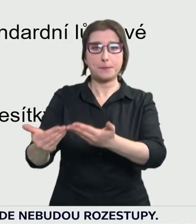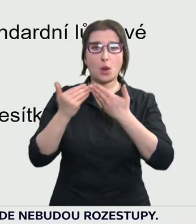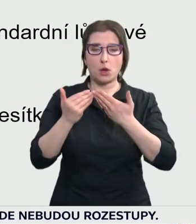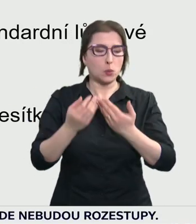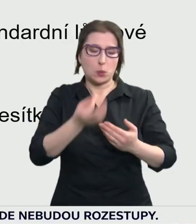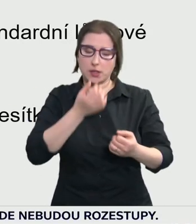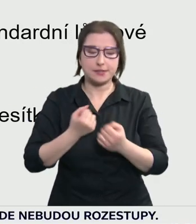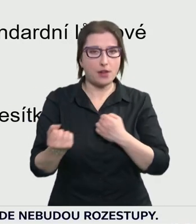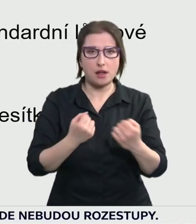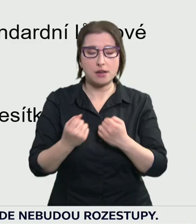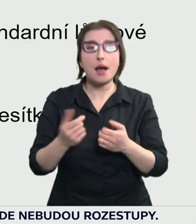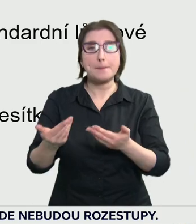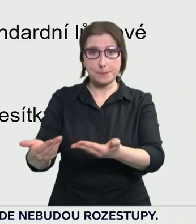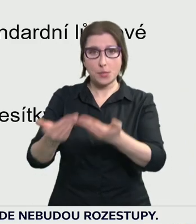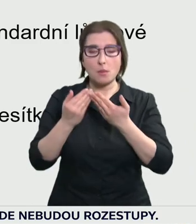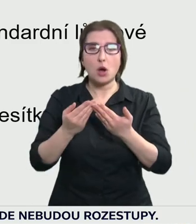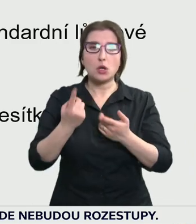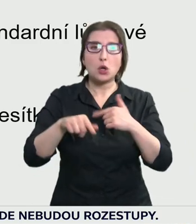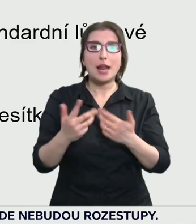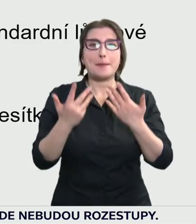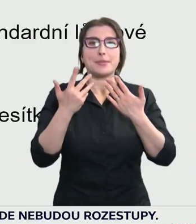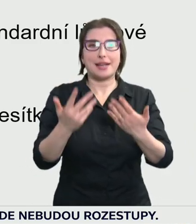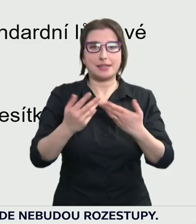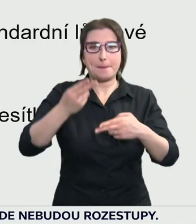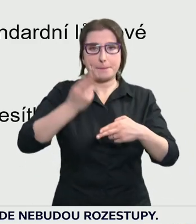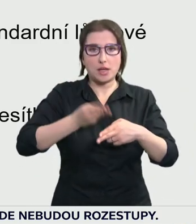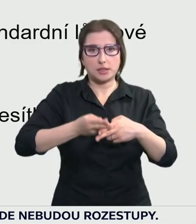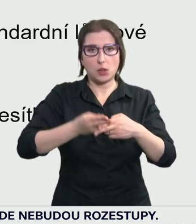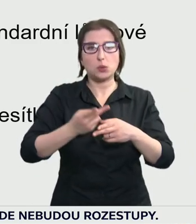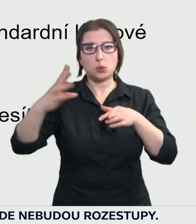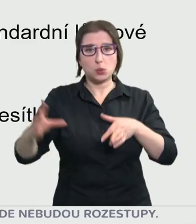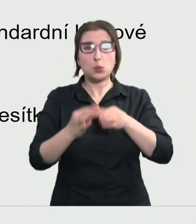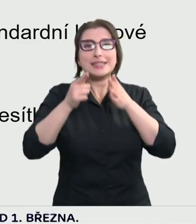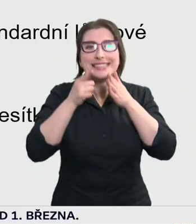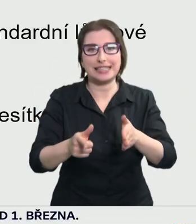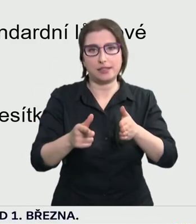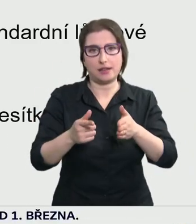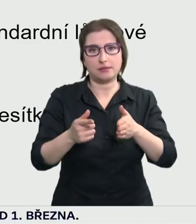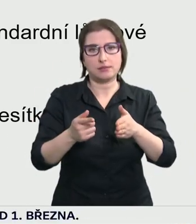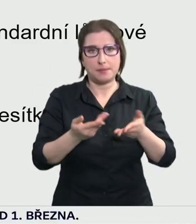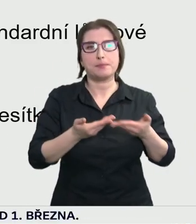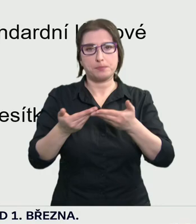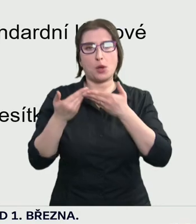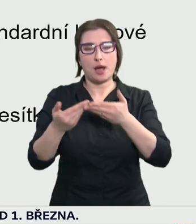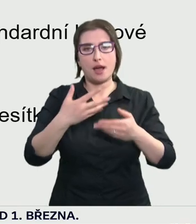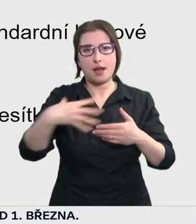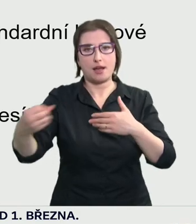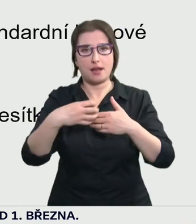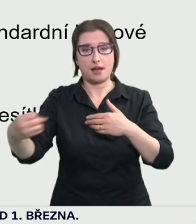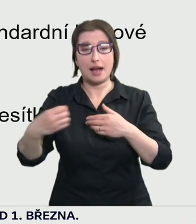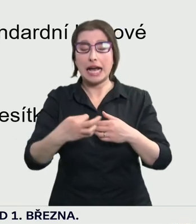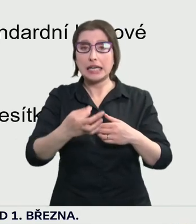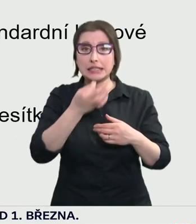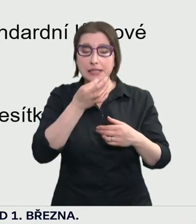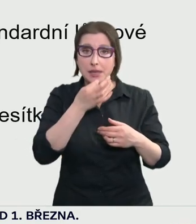pomoc je na úrovni zhruba 10 pacientů vyžadujících umělou plicní ventilaci týdně, což znamená, že bychom museli, abychom ji byli